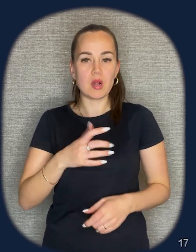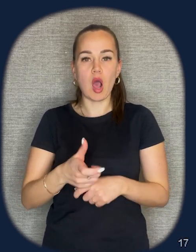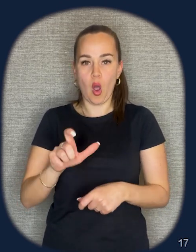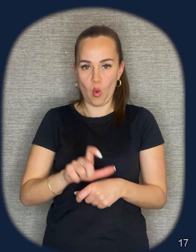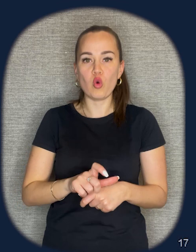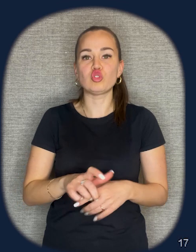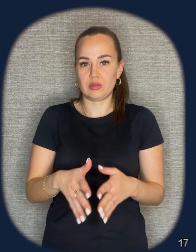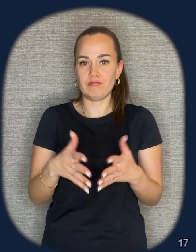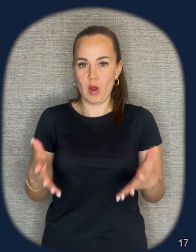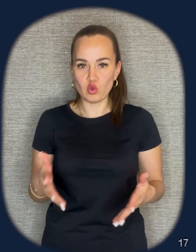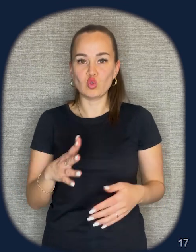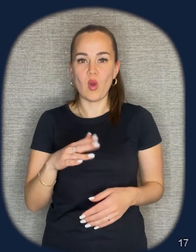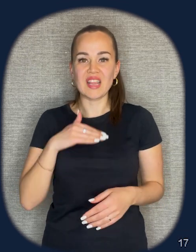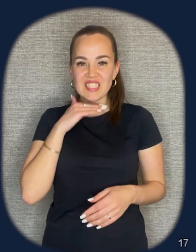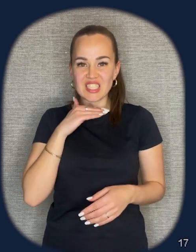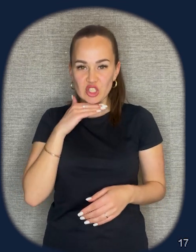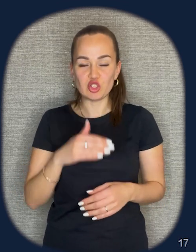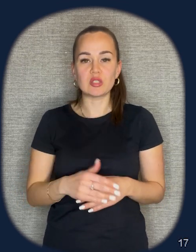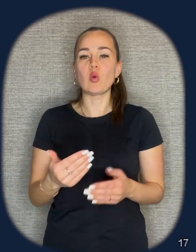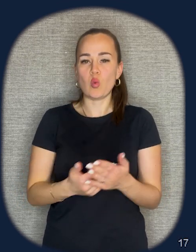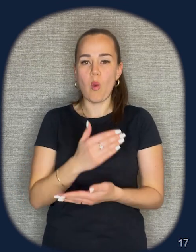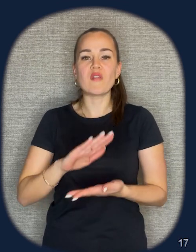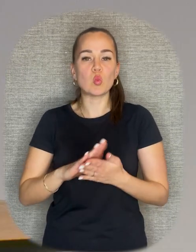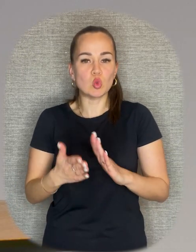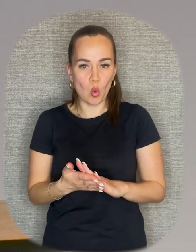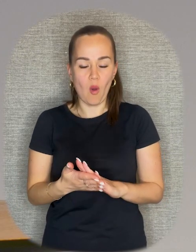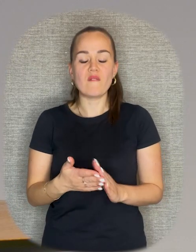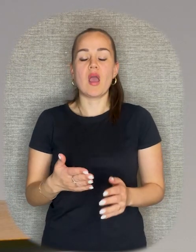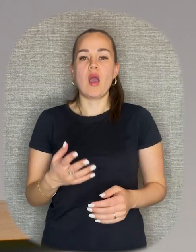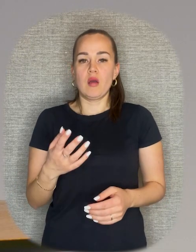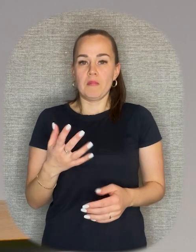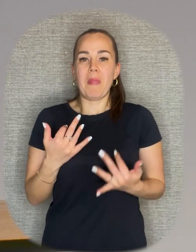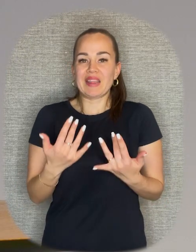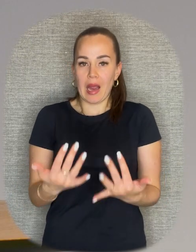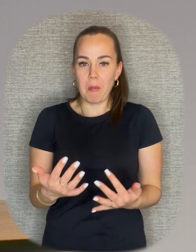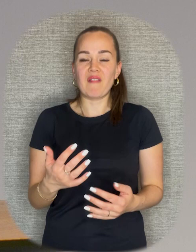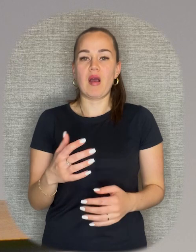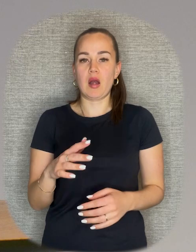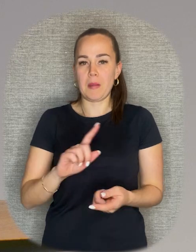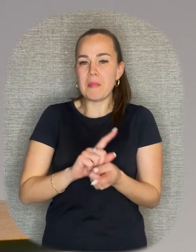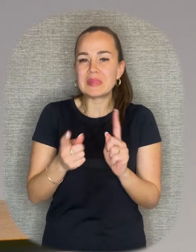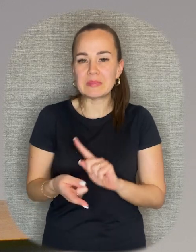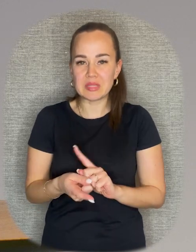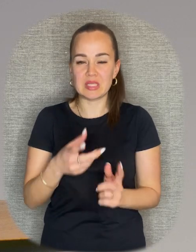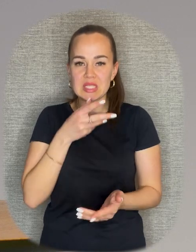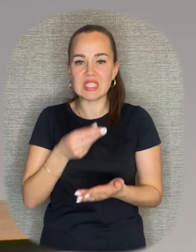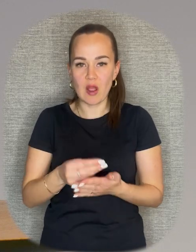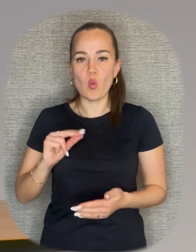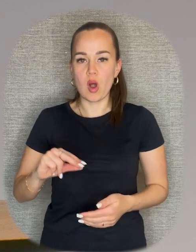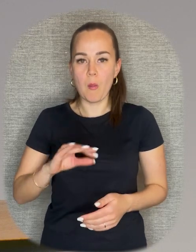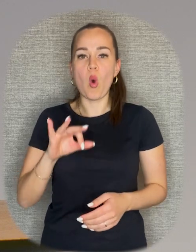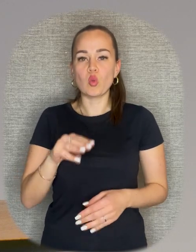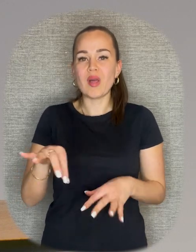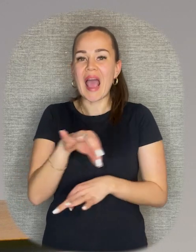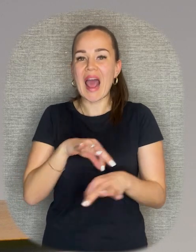городе была достаточно насыщенной Разумеется новые условия аите кардинально поменять